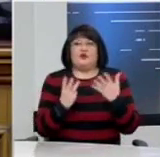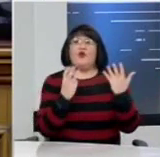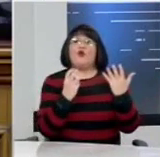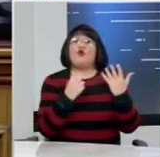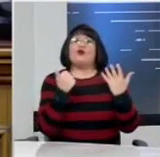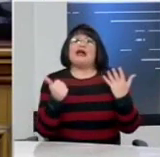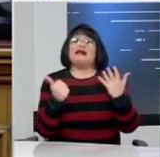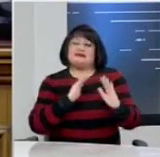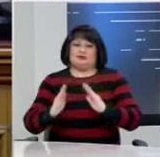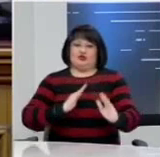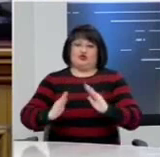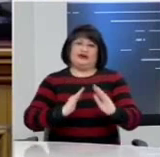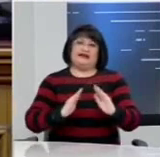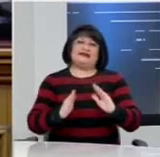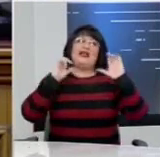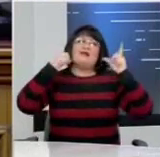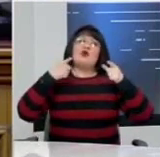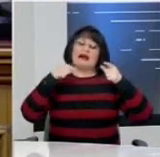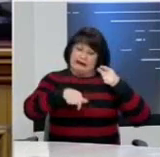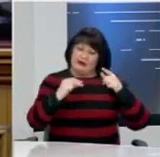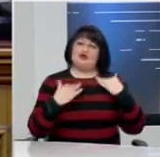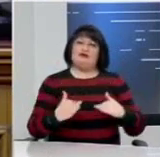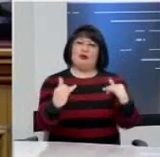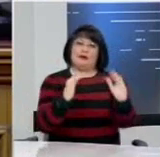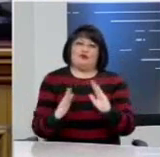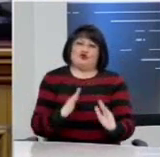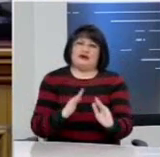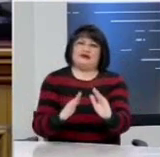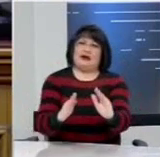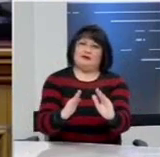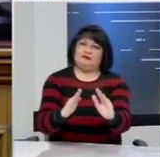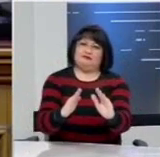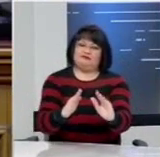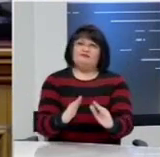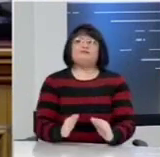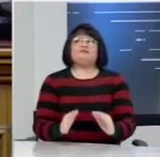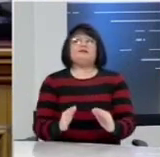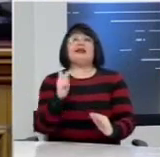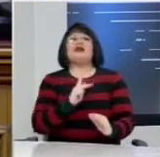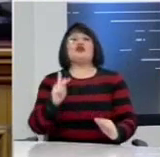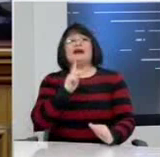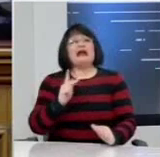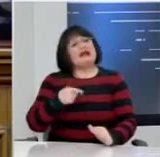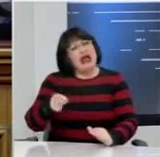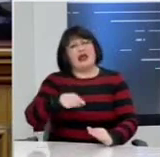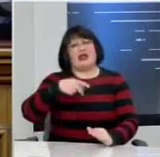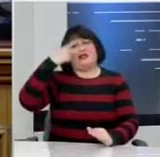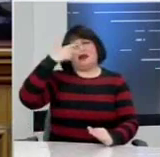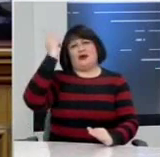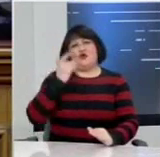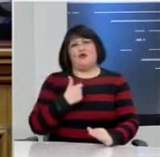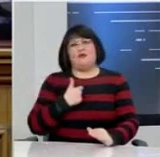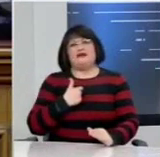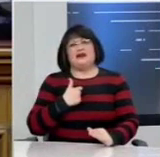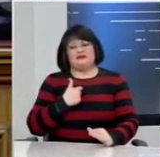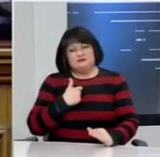86 ασπίδες της δημοκρατίας μέσα στη Βουλή, υπέρμαχοι των κοινωνικών και ατομικών δικαιωμάτων που καταπατώνται